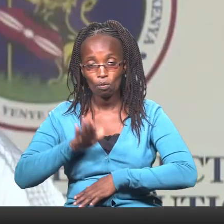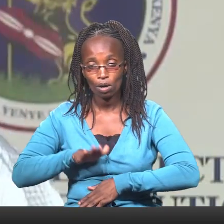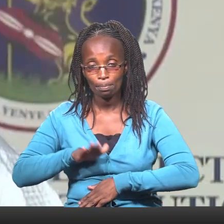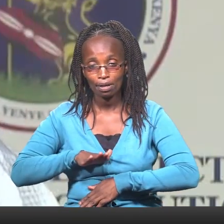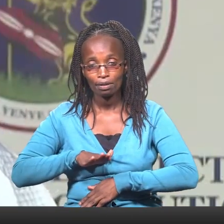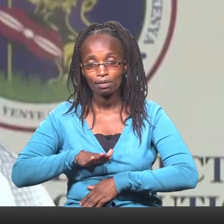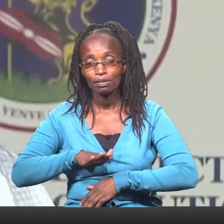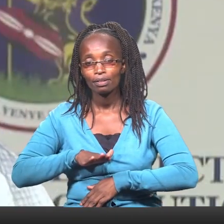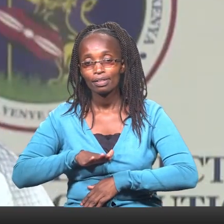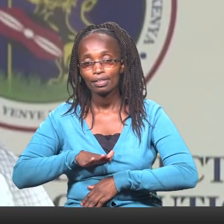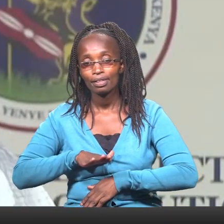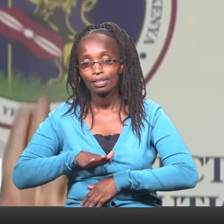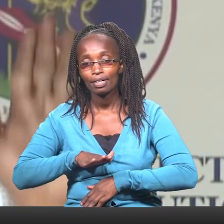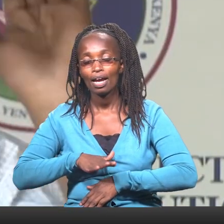women.